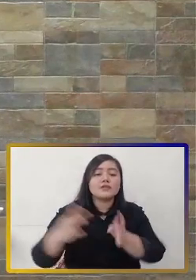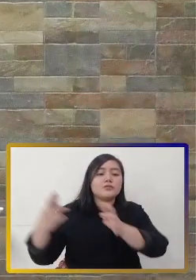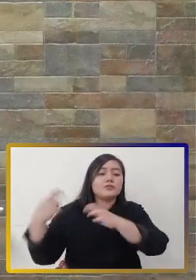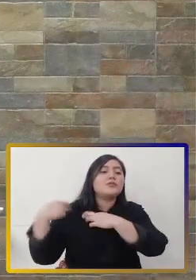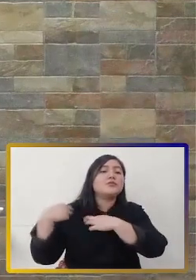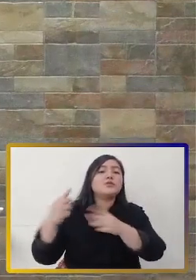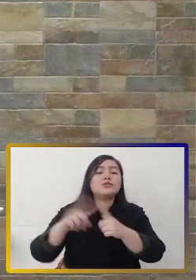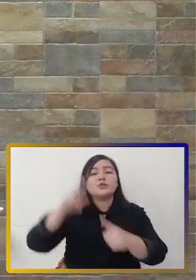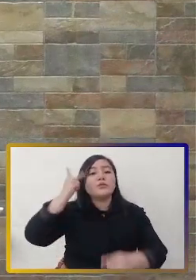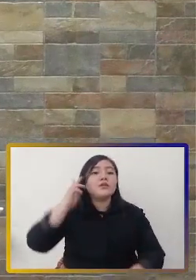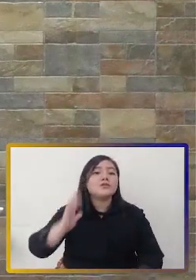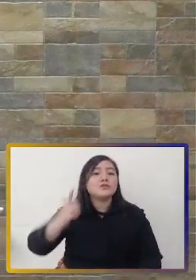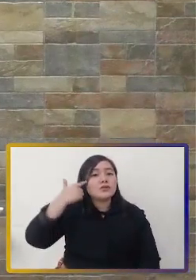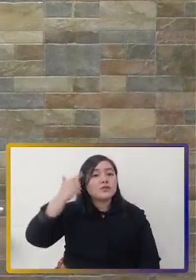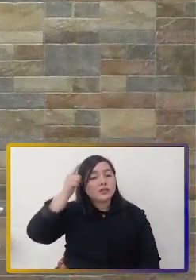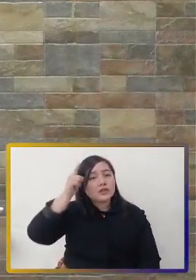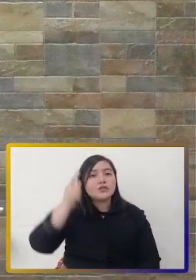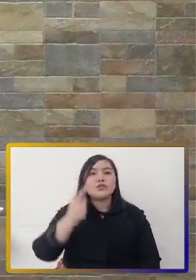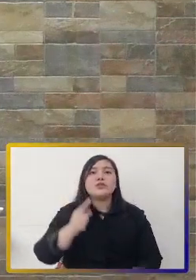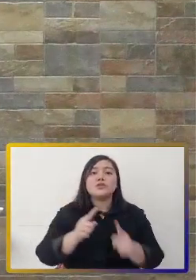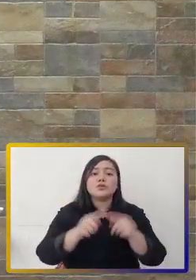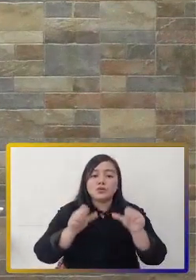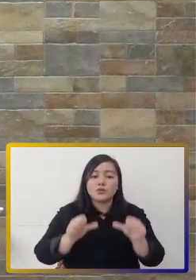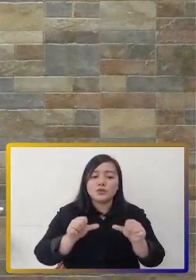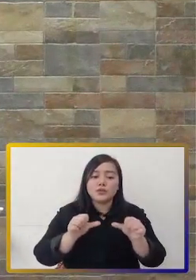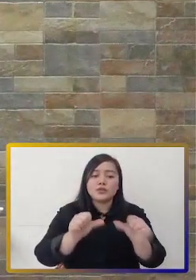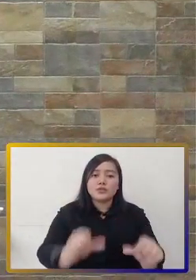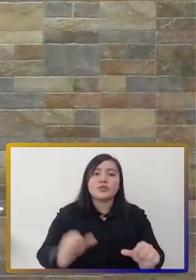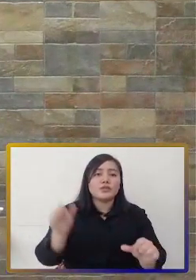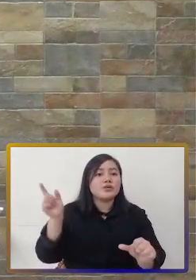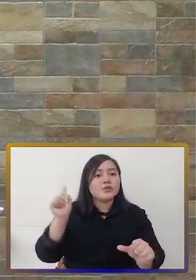ipagpatuloy yung iniwan ng Panginoong Hesukristo.